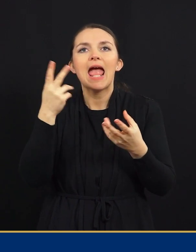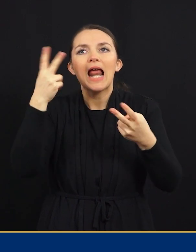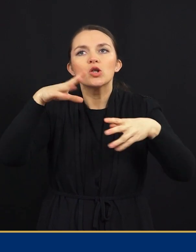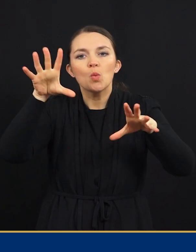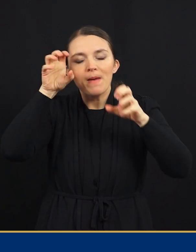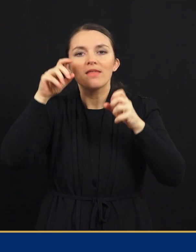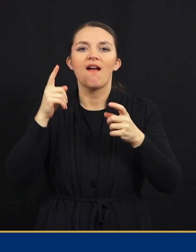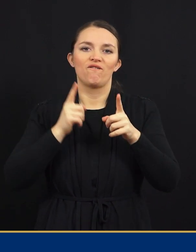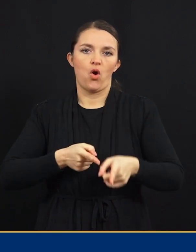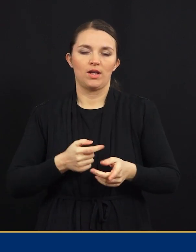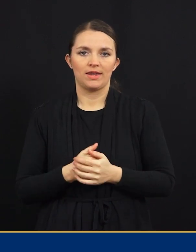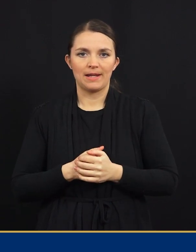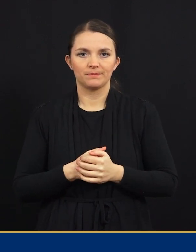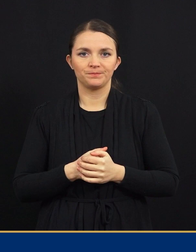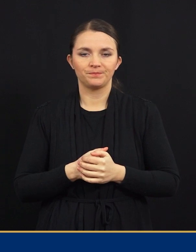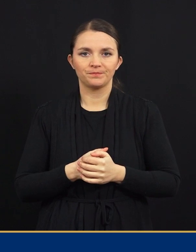vojne.